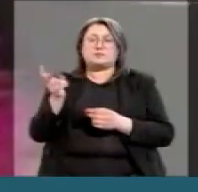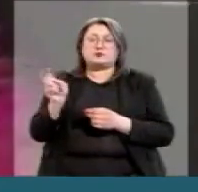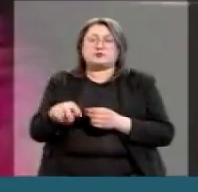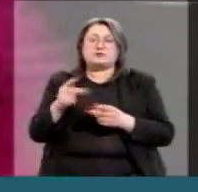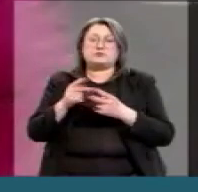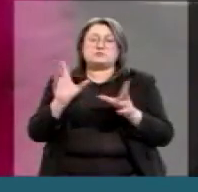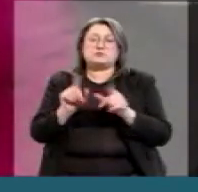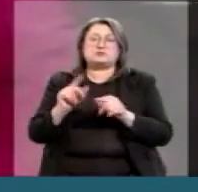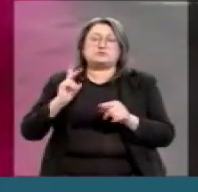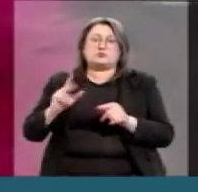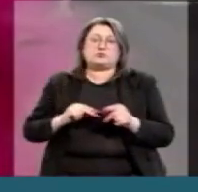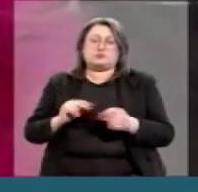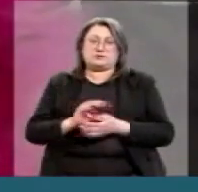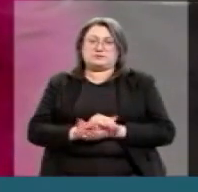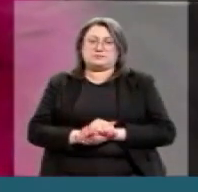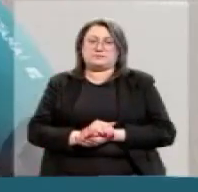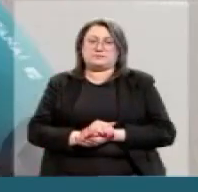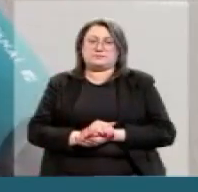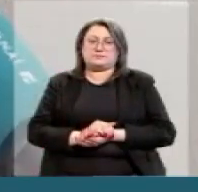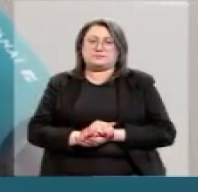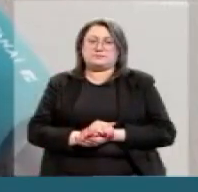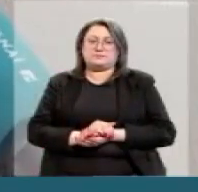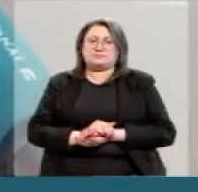жолдасымен 4 кездесу ұйымдастырылғанын айтады.